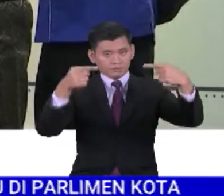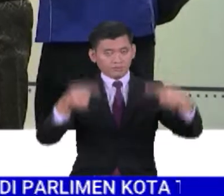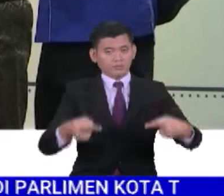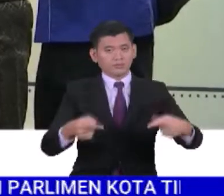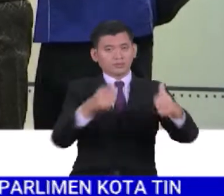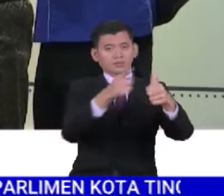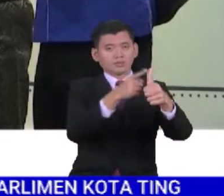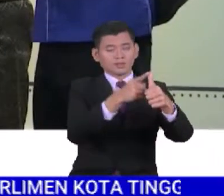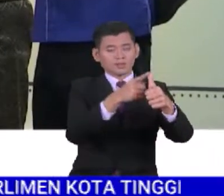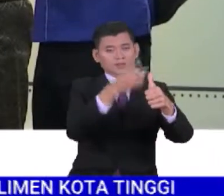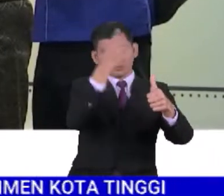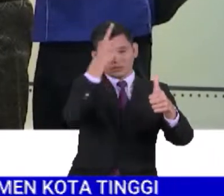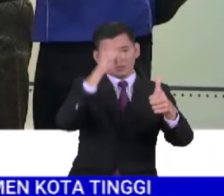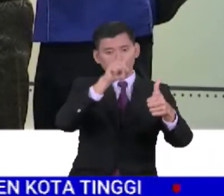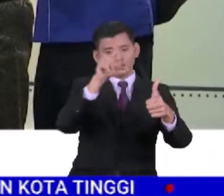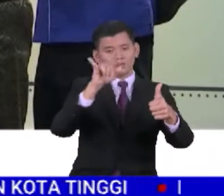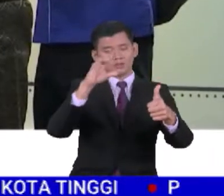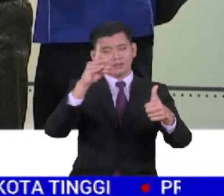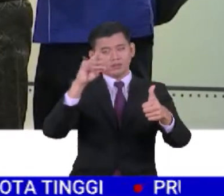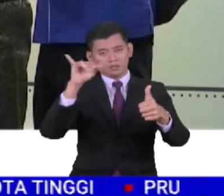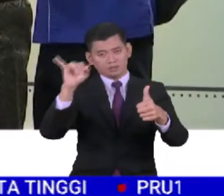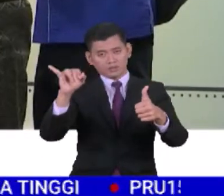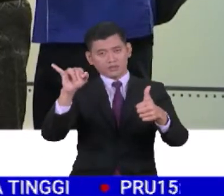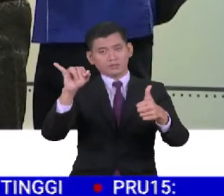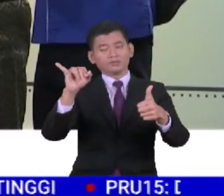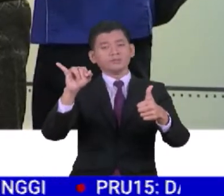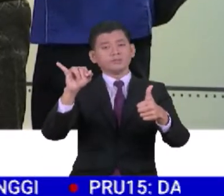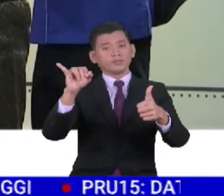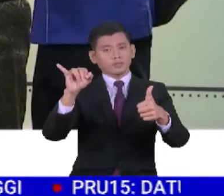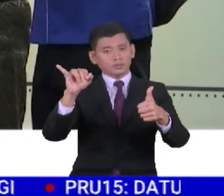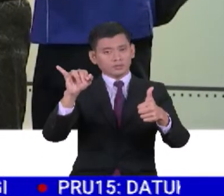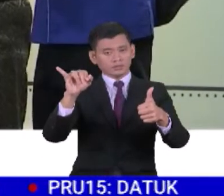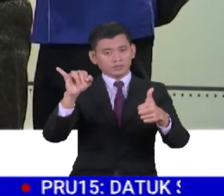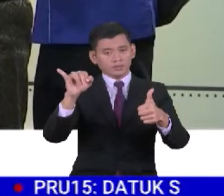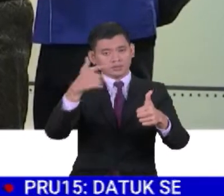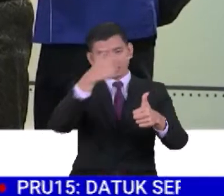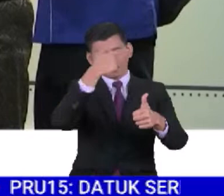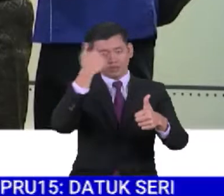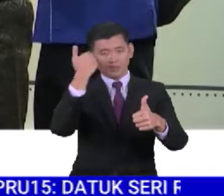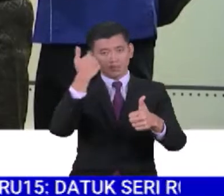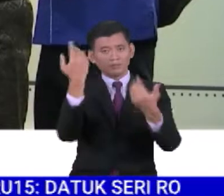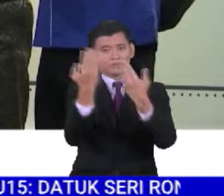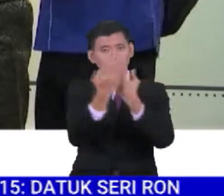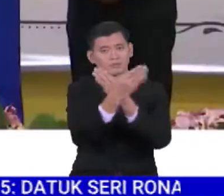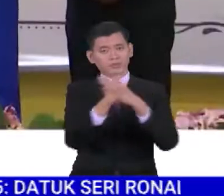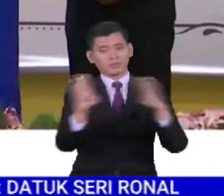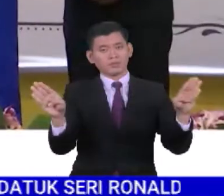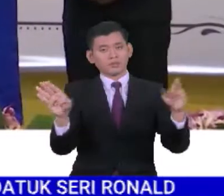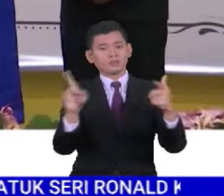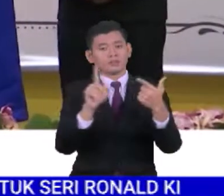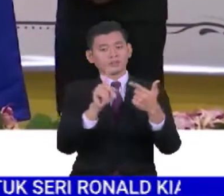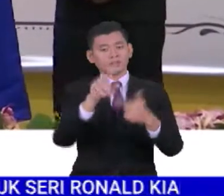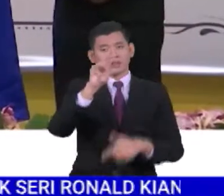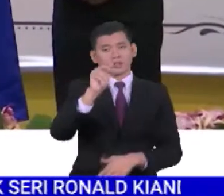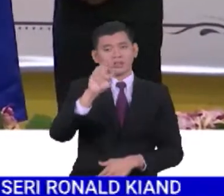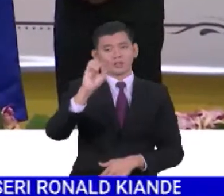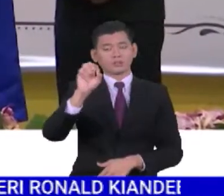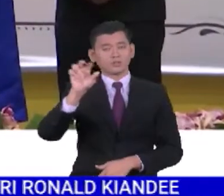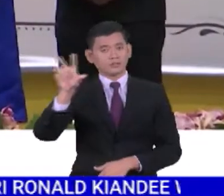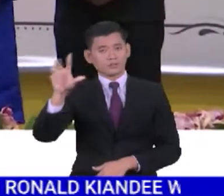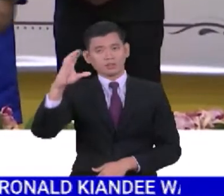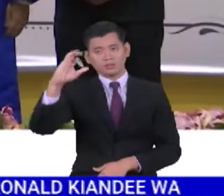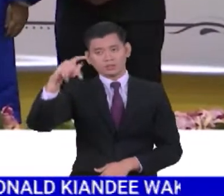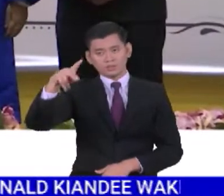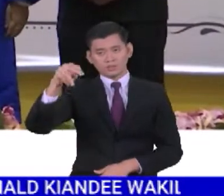termasuk Datuk Zahidi Zainul Abidin yang turut sama bertanding kerusi Parlimen atas tiket bebas. Manakala DUN N03